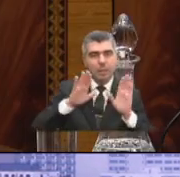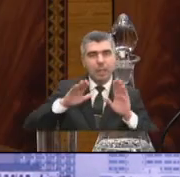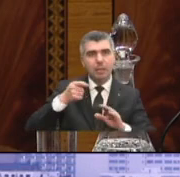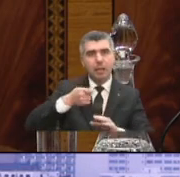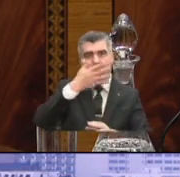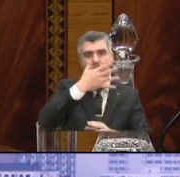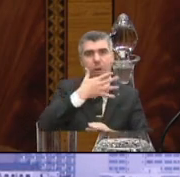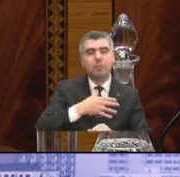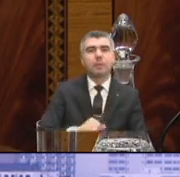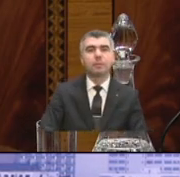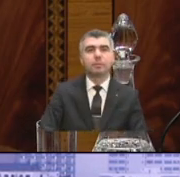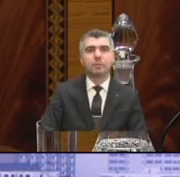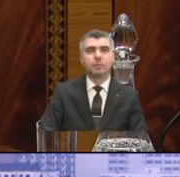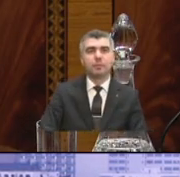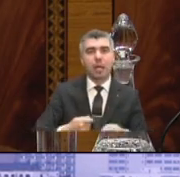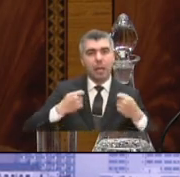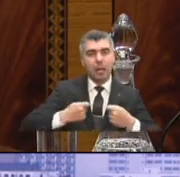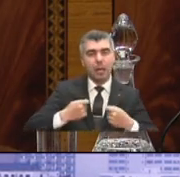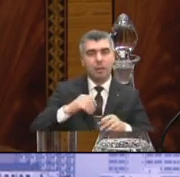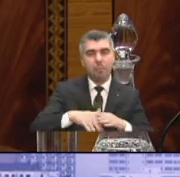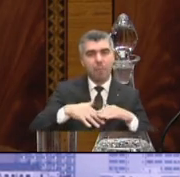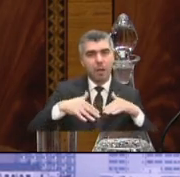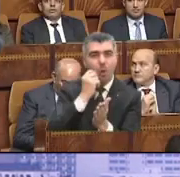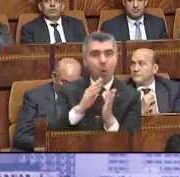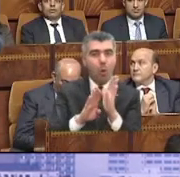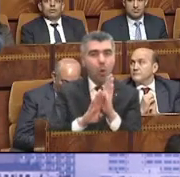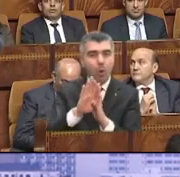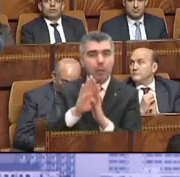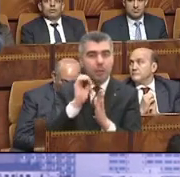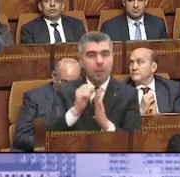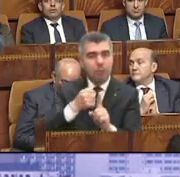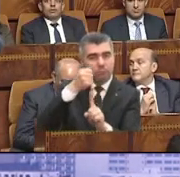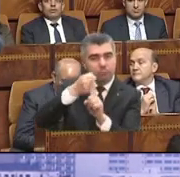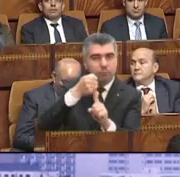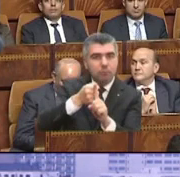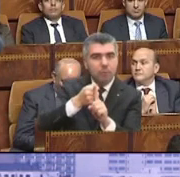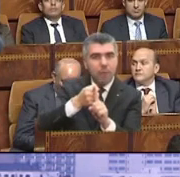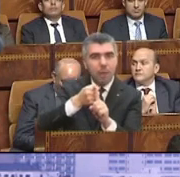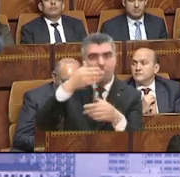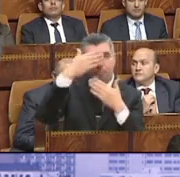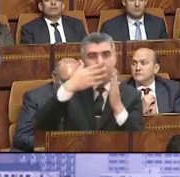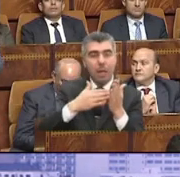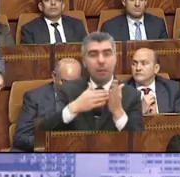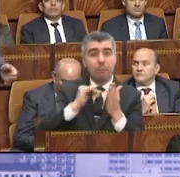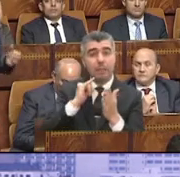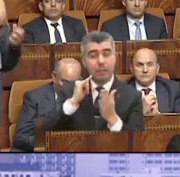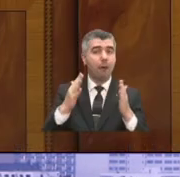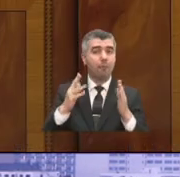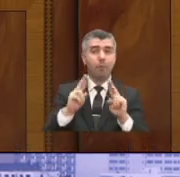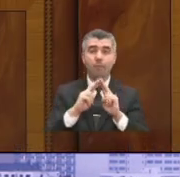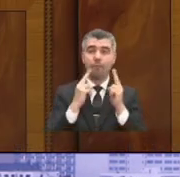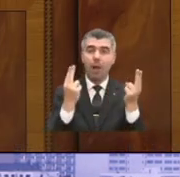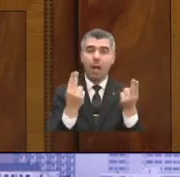الاجتماعيه لان الدوله الاجتماعيه كما تعلمون او تدمر هدفها الاساسي والعام والصيانه كرامه المواطن في جميع